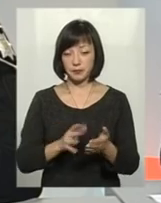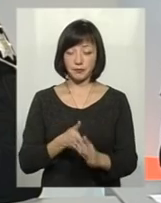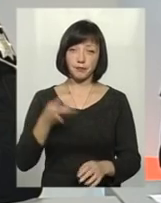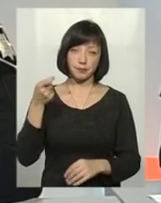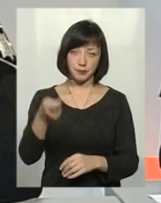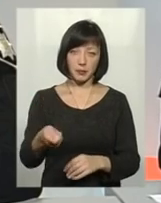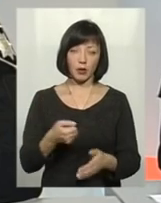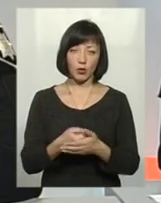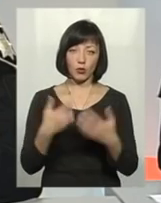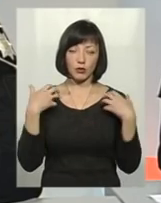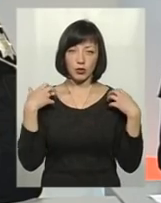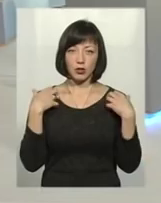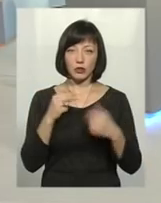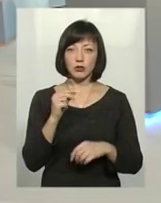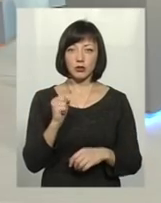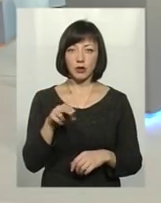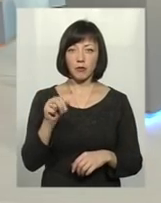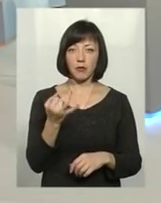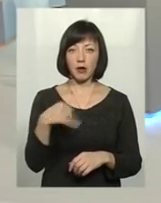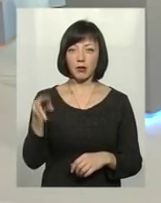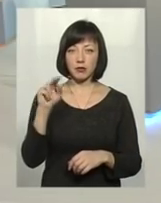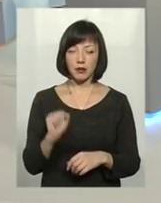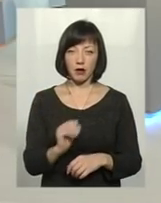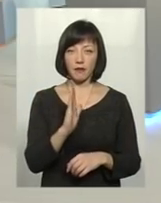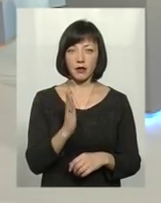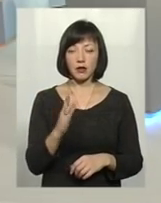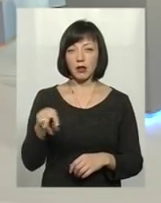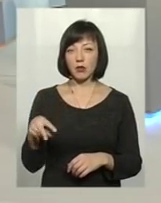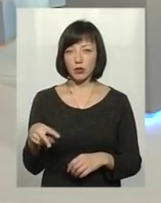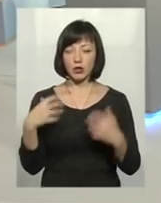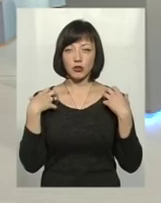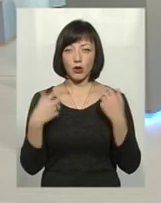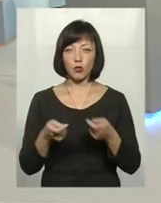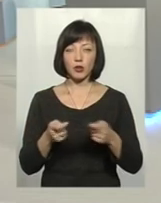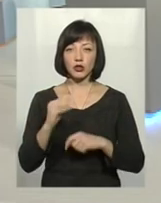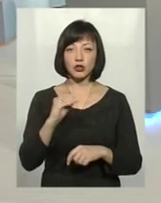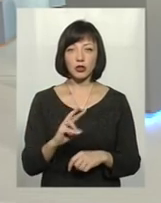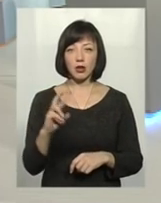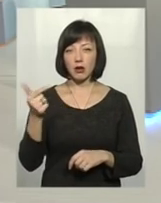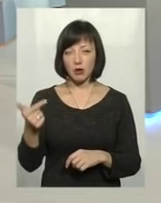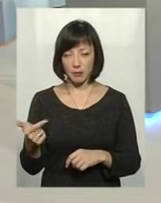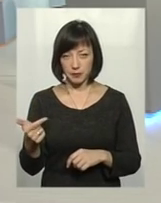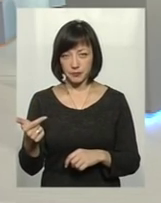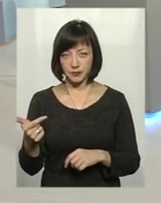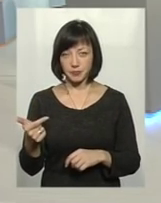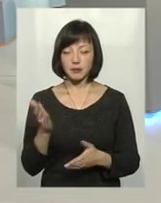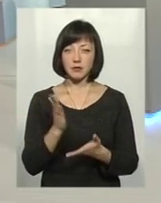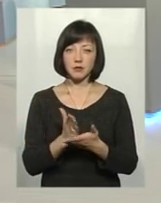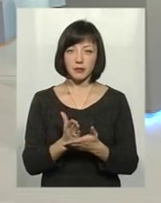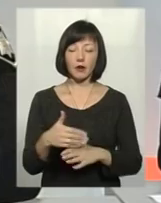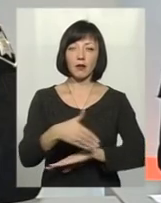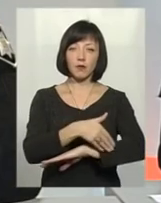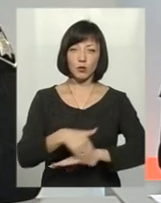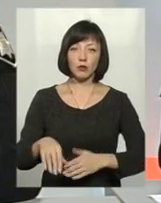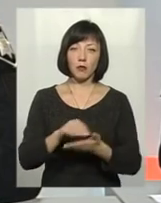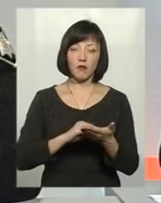До керівник Чапайда Віктор Леонід, начальник управління житлово-комунального господарства. Знаходяться, я ще